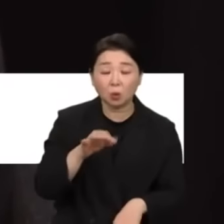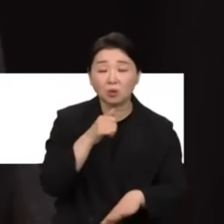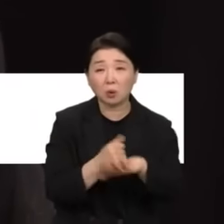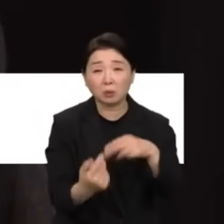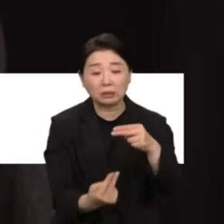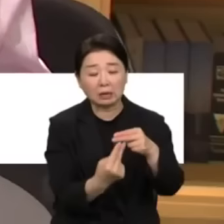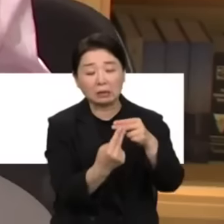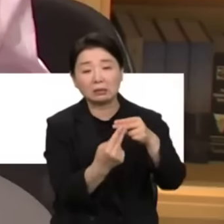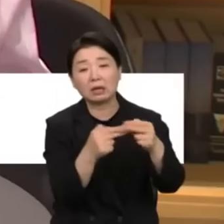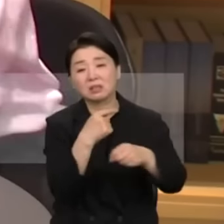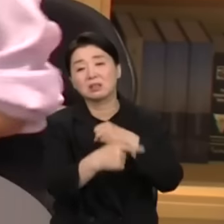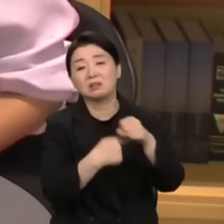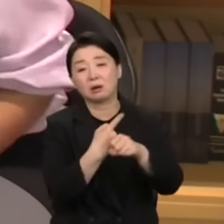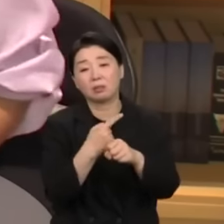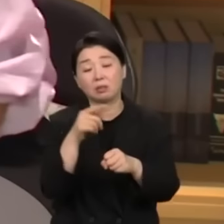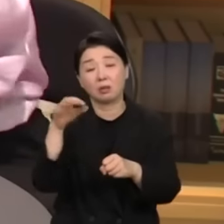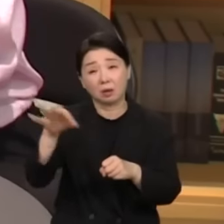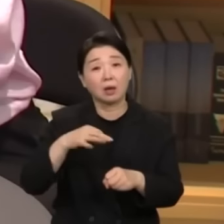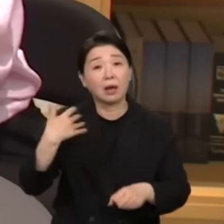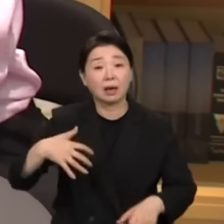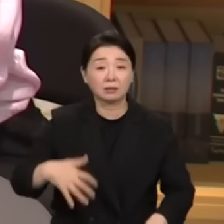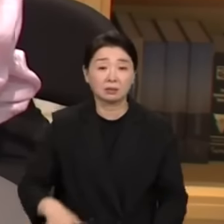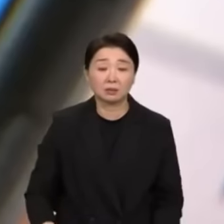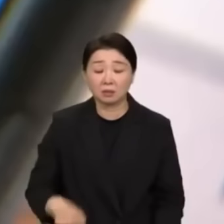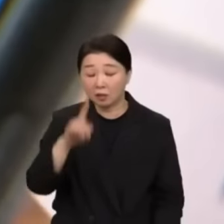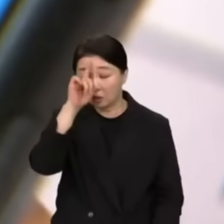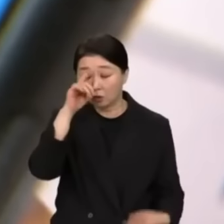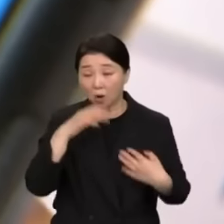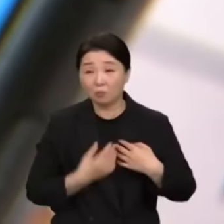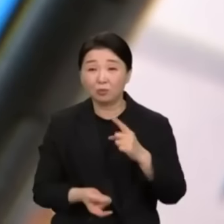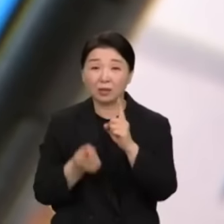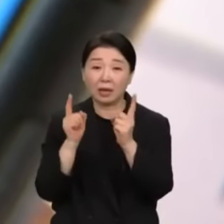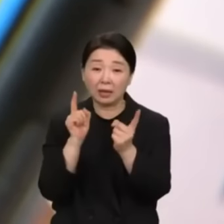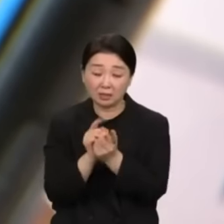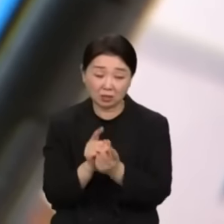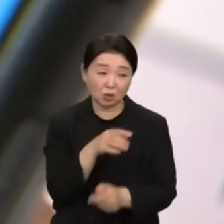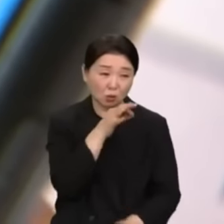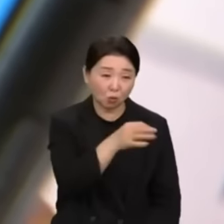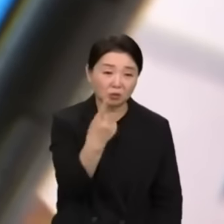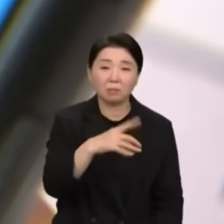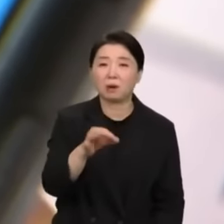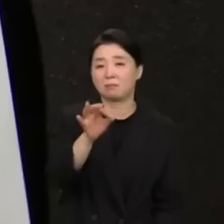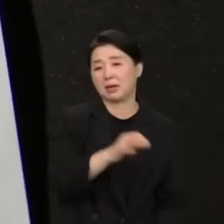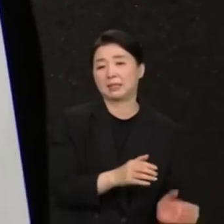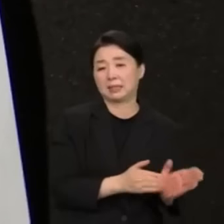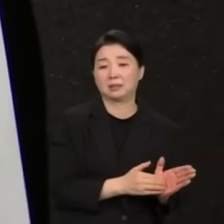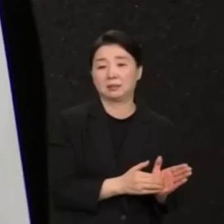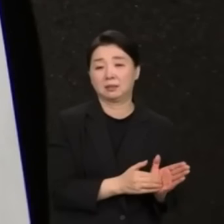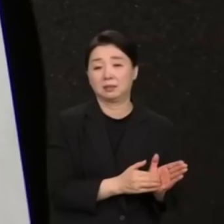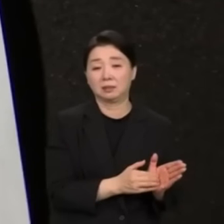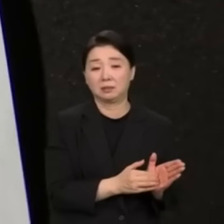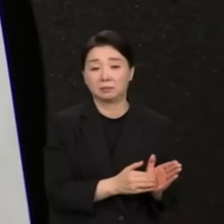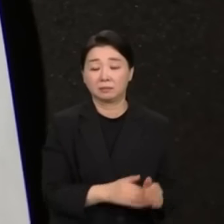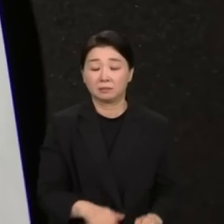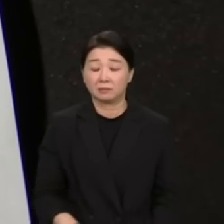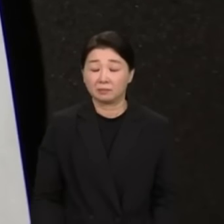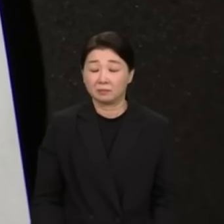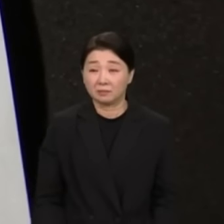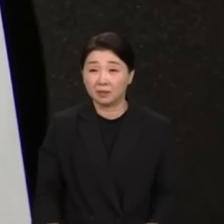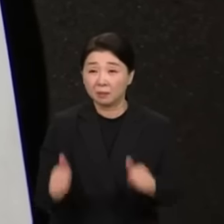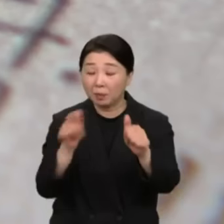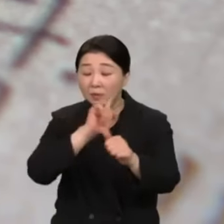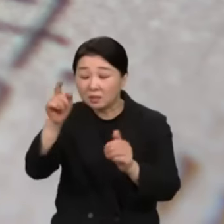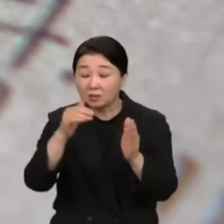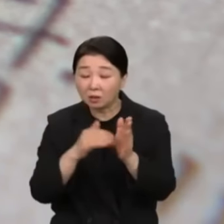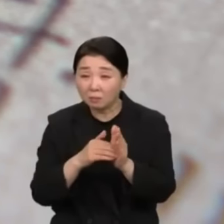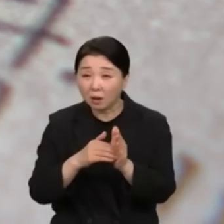게 1년치가. 정부가 대신 주는 대지급금 1,000만 원만 받았을 뿐입니다. 가압류 신청을 했지만 남은